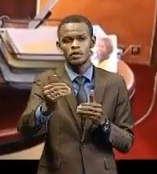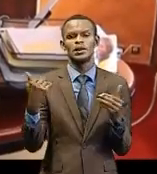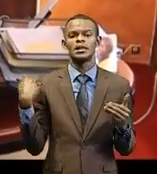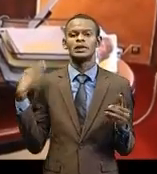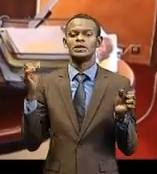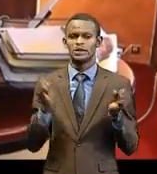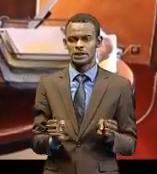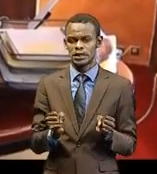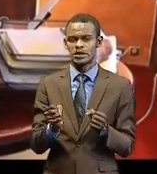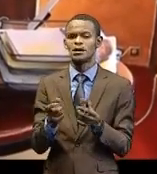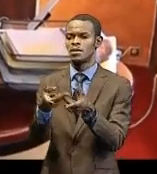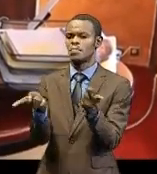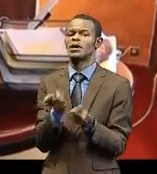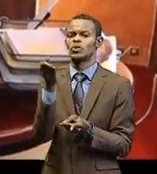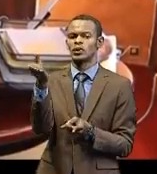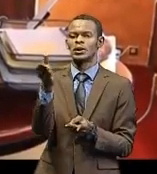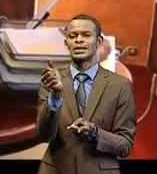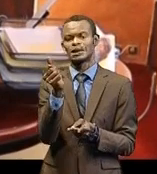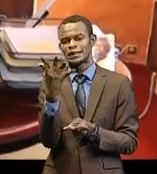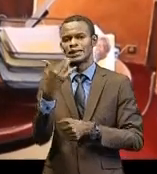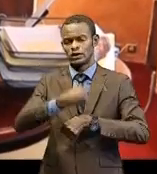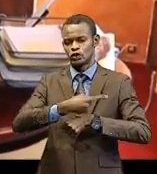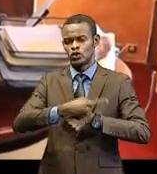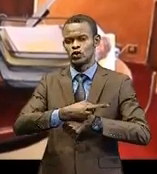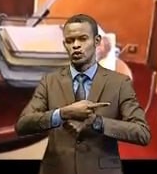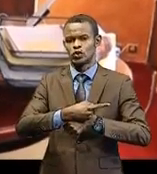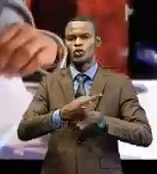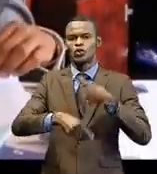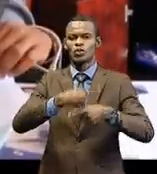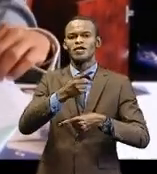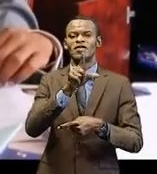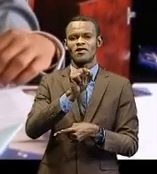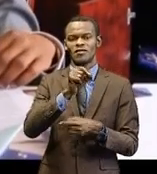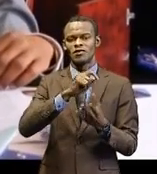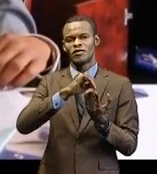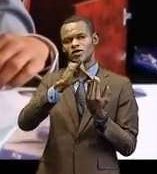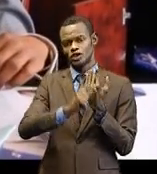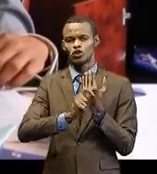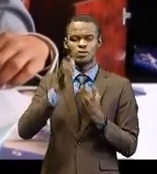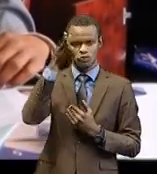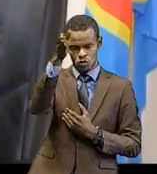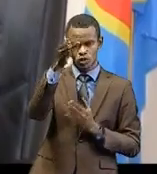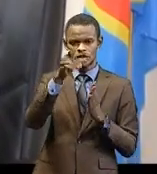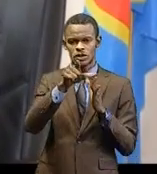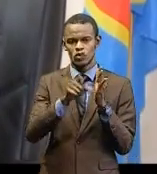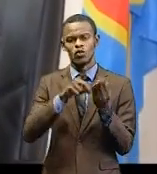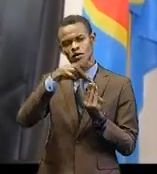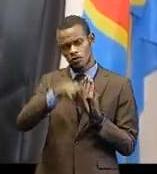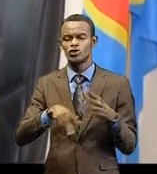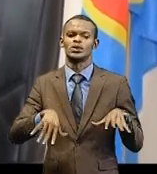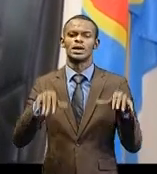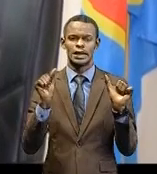Congo pour une période de 15 jours prenant cours le 20 juillet prochain. Ce projet de loi a été